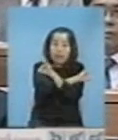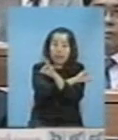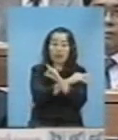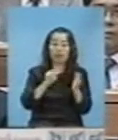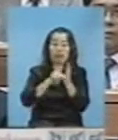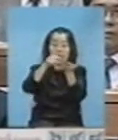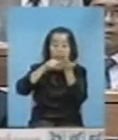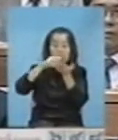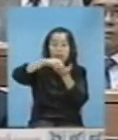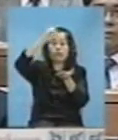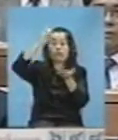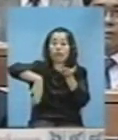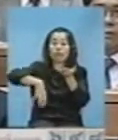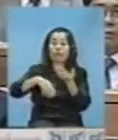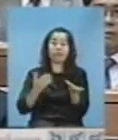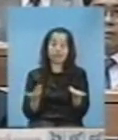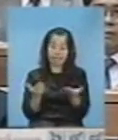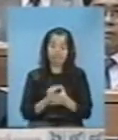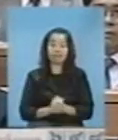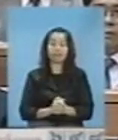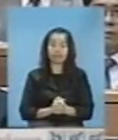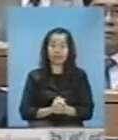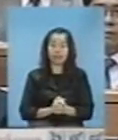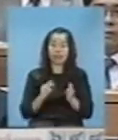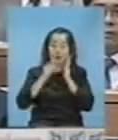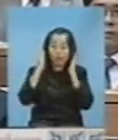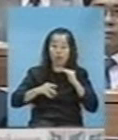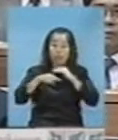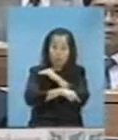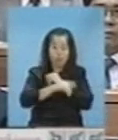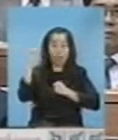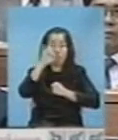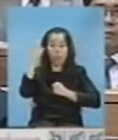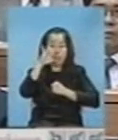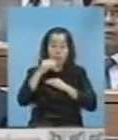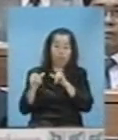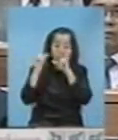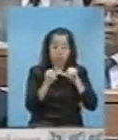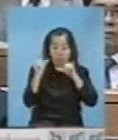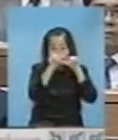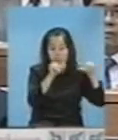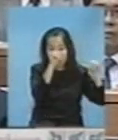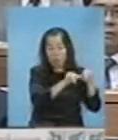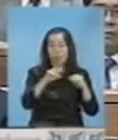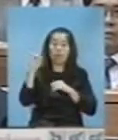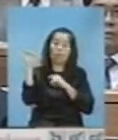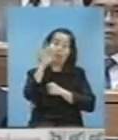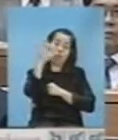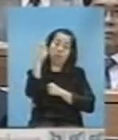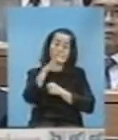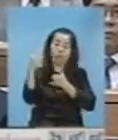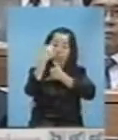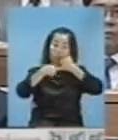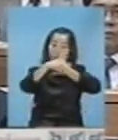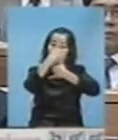อภิปรายไม่ไว้วางใจฝ่ายค้านตกเลยครับคนทุจริตคนนั้นไม่มีวันถูกตรวจสอบในที่ประชุม